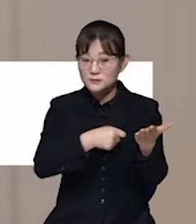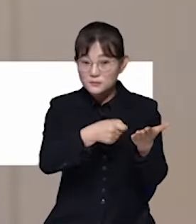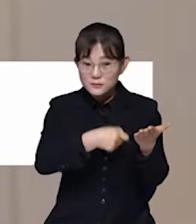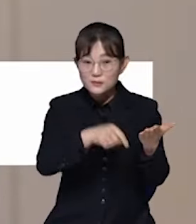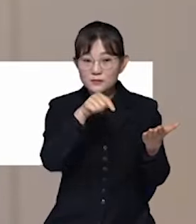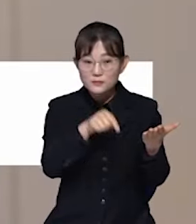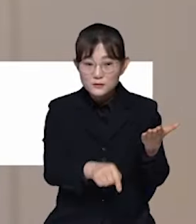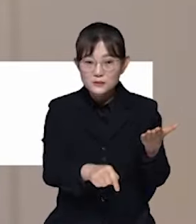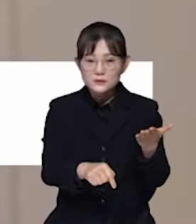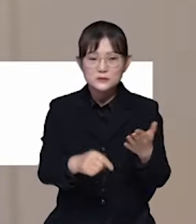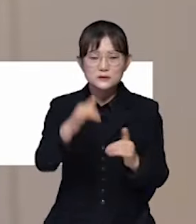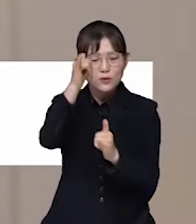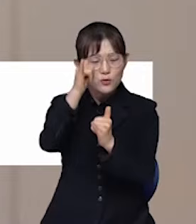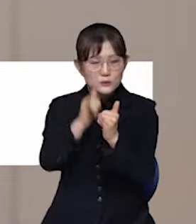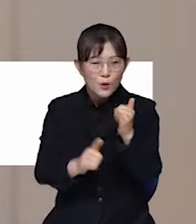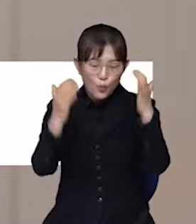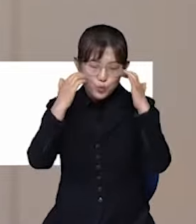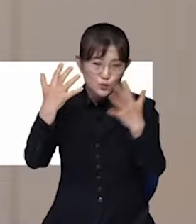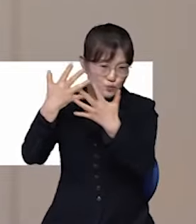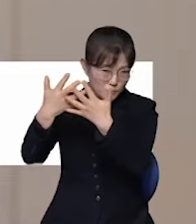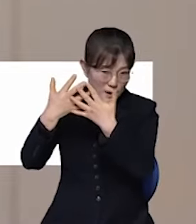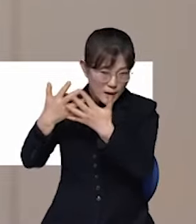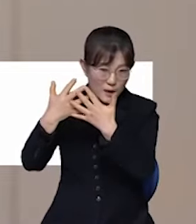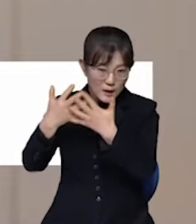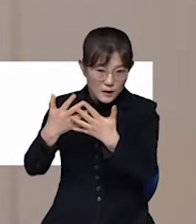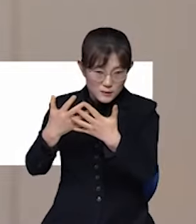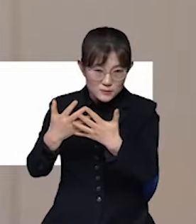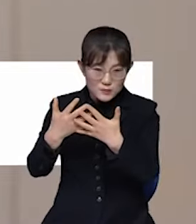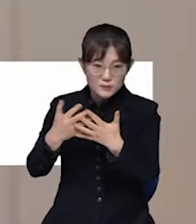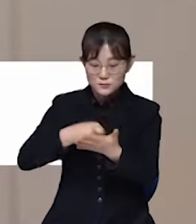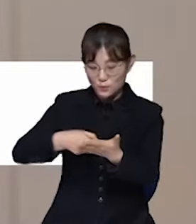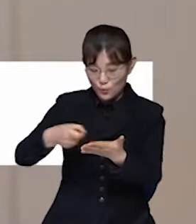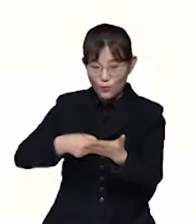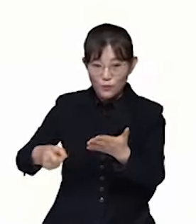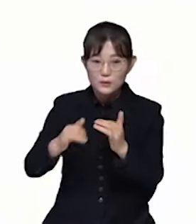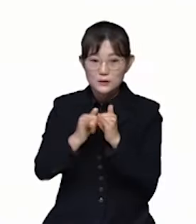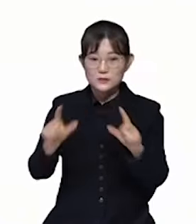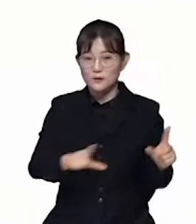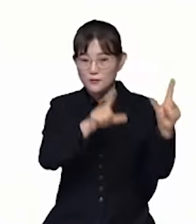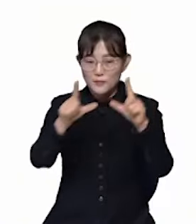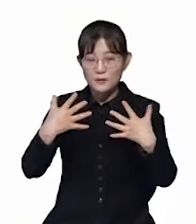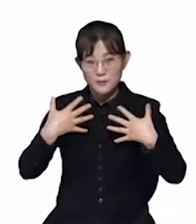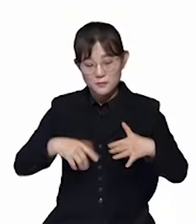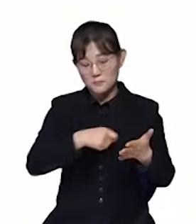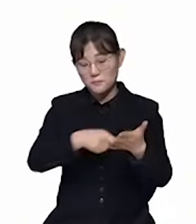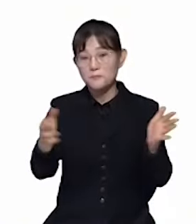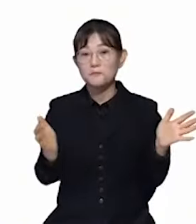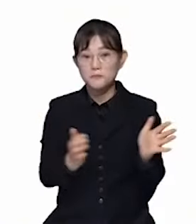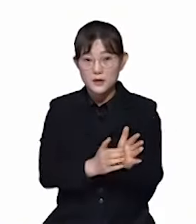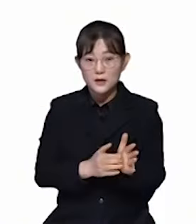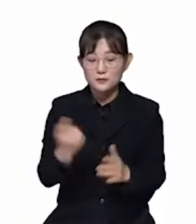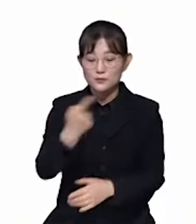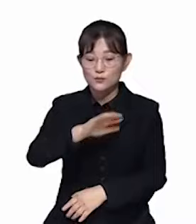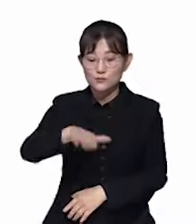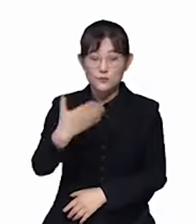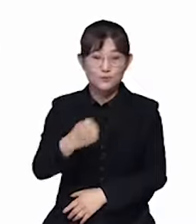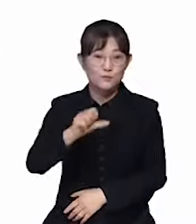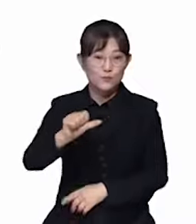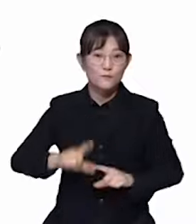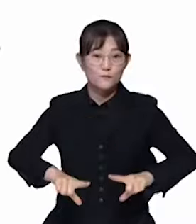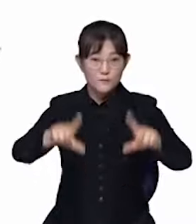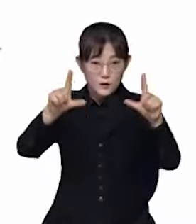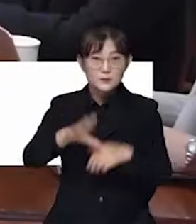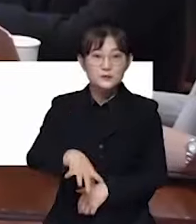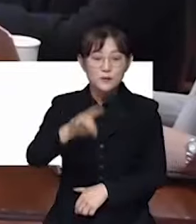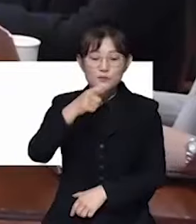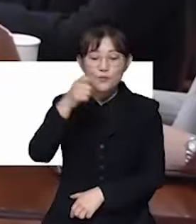historical traumas and exposes the fragility of human life. 한강은 1995년 첫